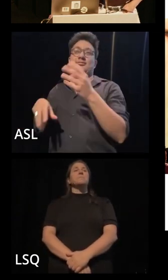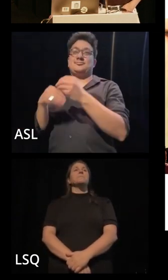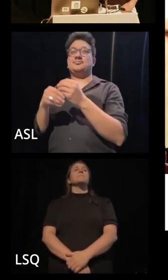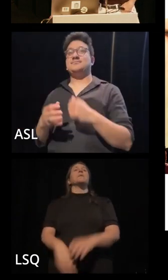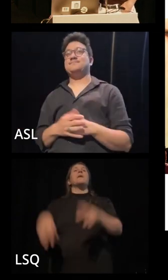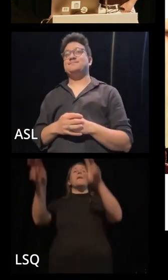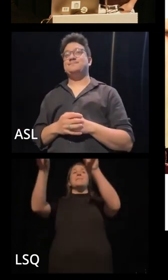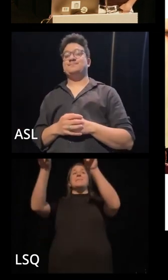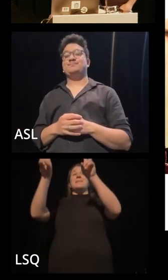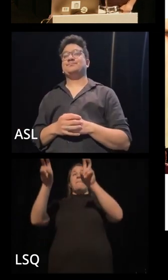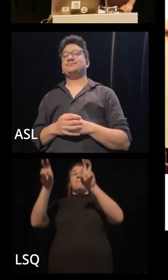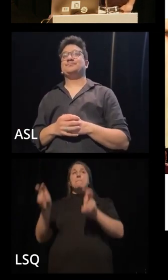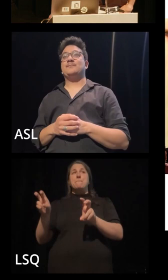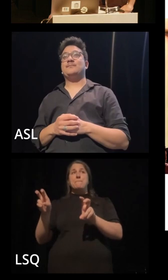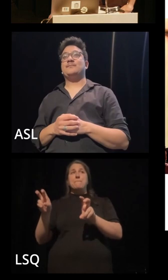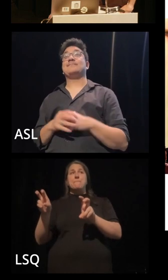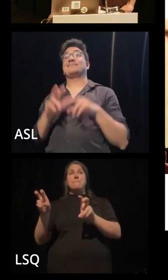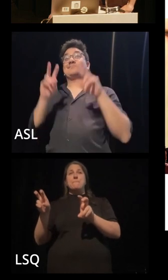travail dans le contexte